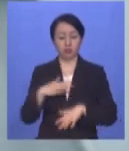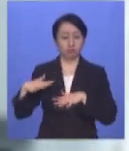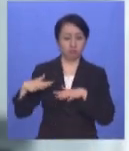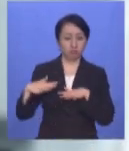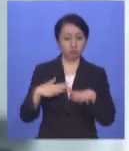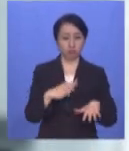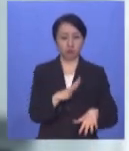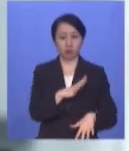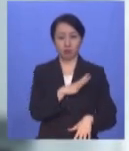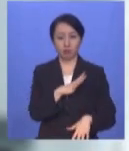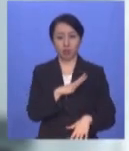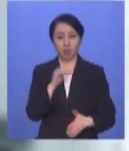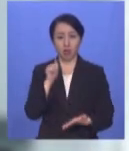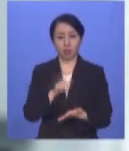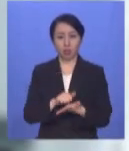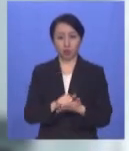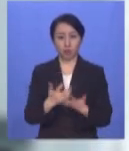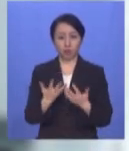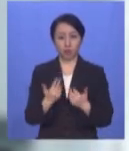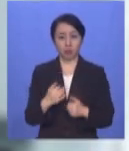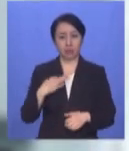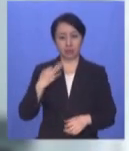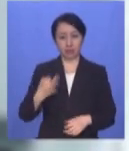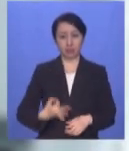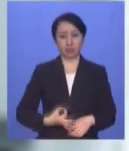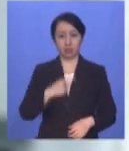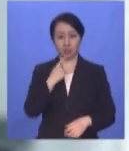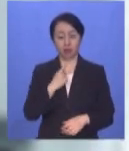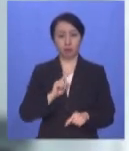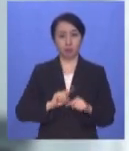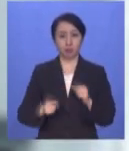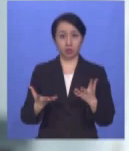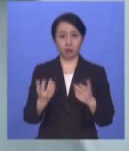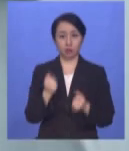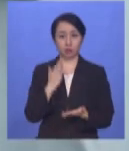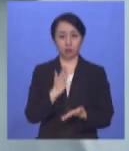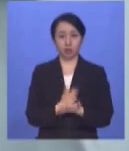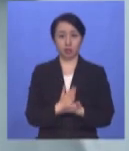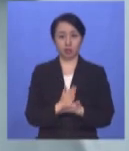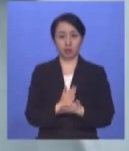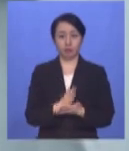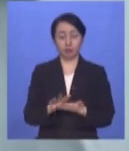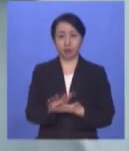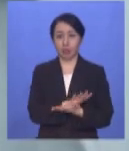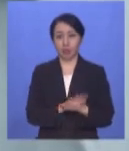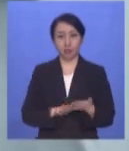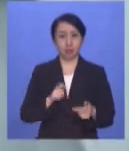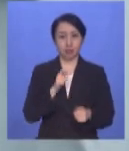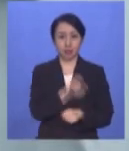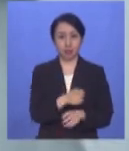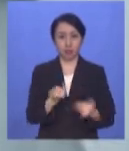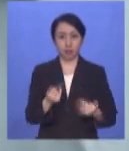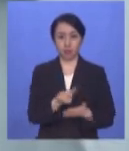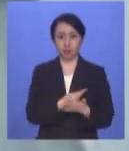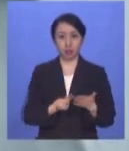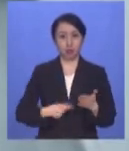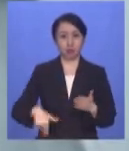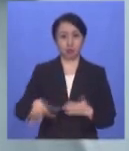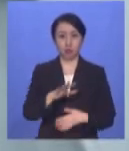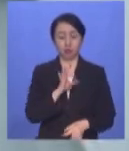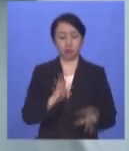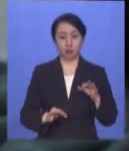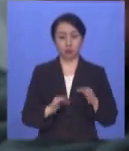шла. Документы забрали, сын мне подсказал, говорит, забирай все, что есть. Заявление сейчас писали, все хорошо,